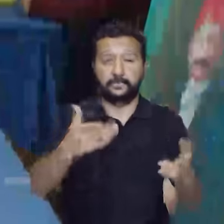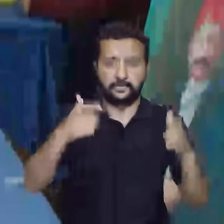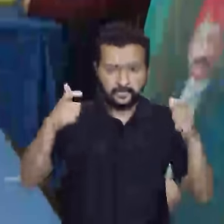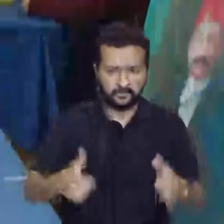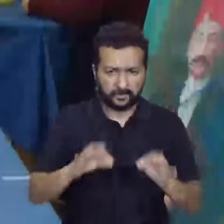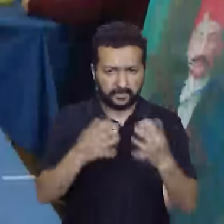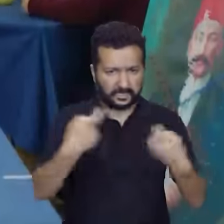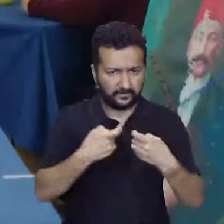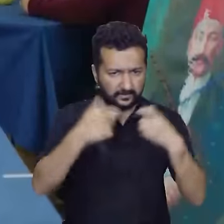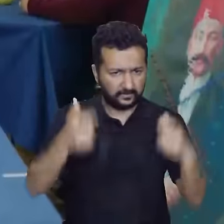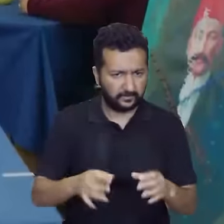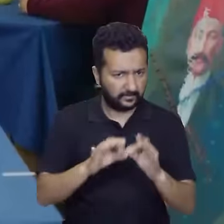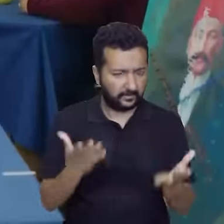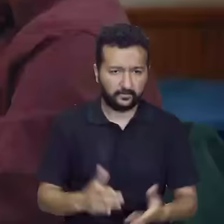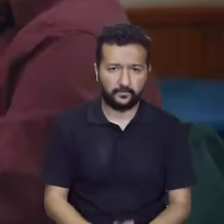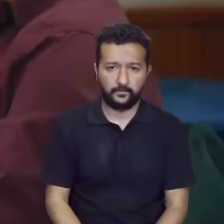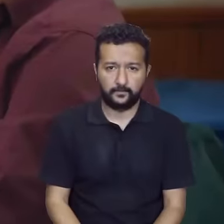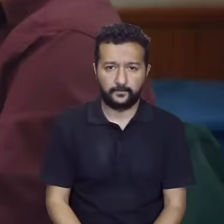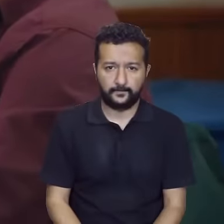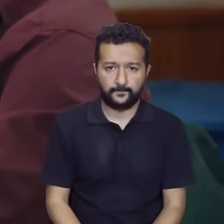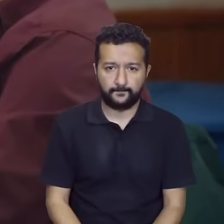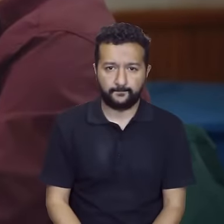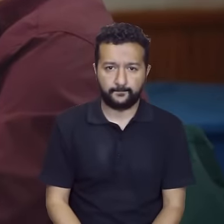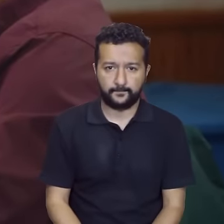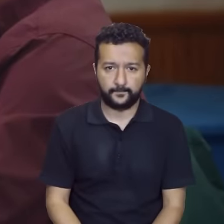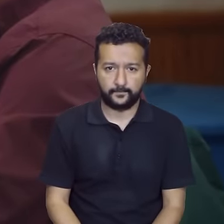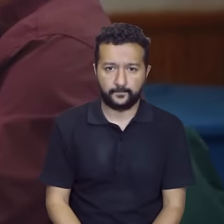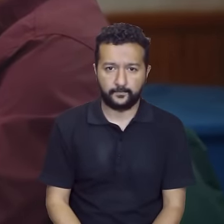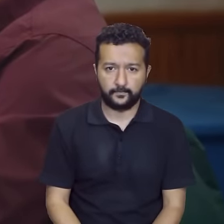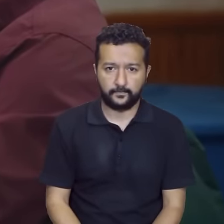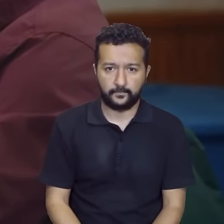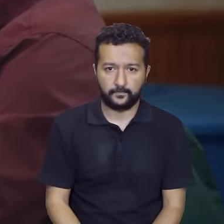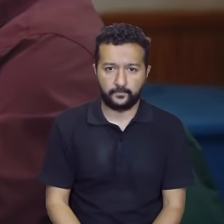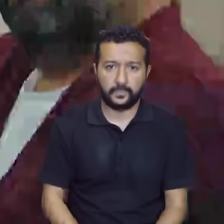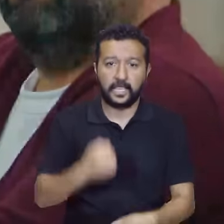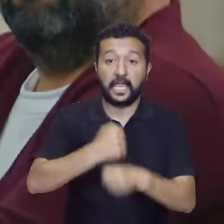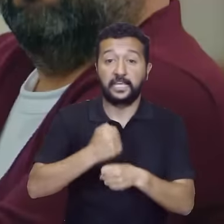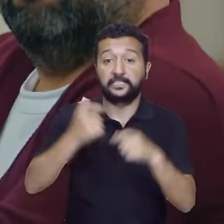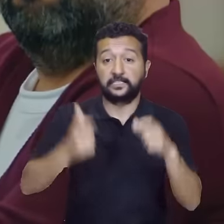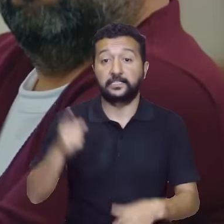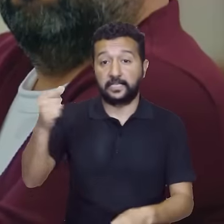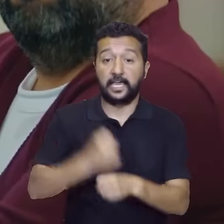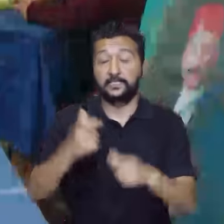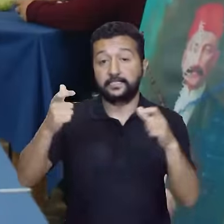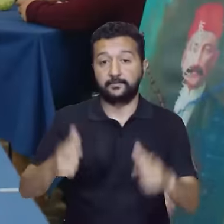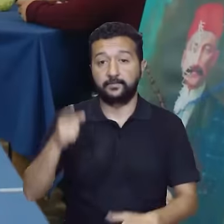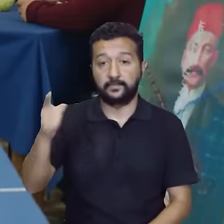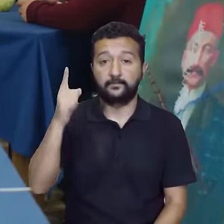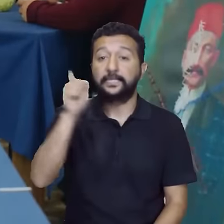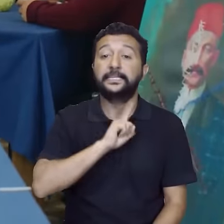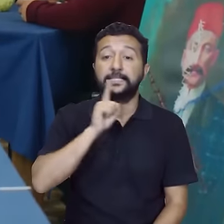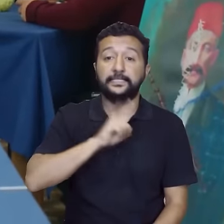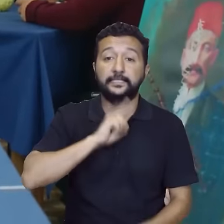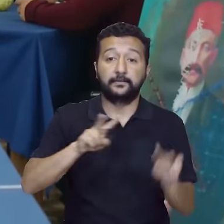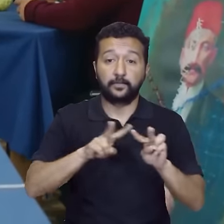Cephe mi? Ne cephesi bu? Ağzında kuru yemişi çevirirken düşündü. Galicia. Galicia cephesi. Bir